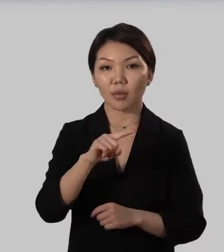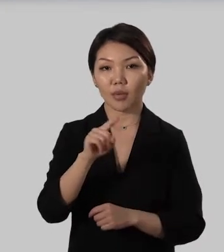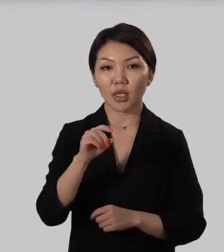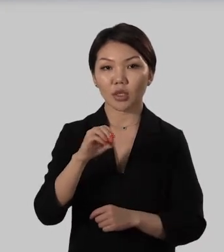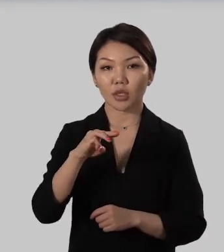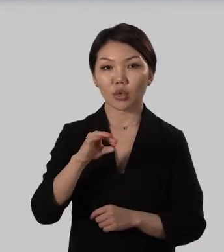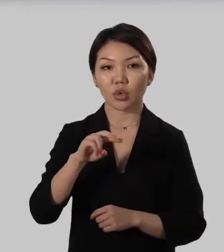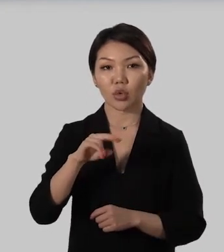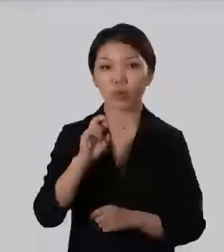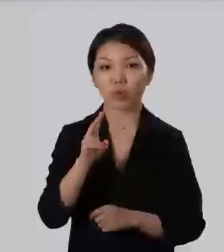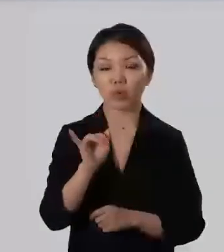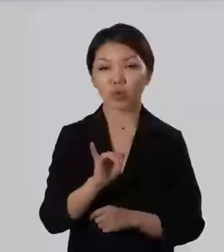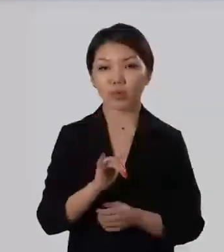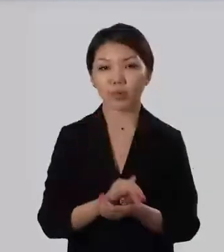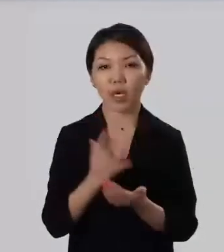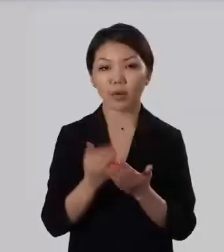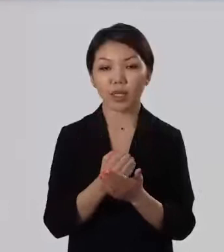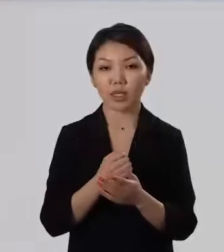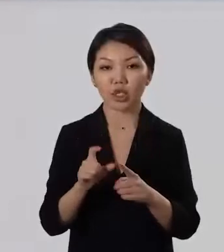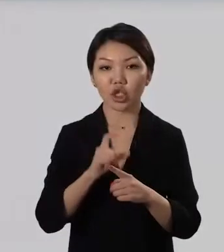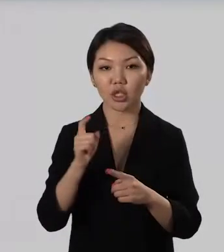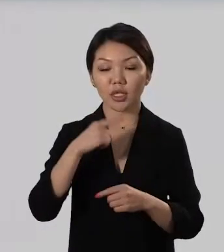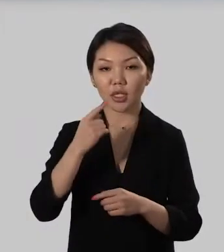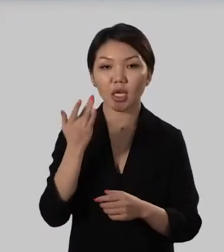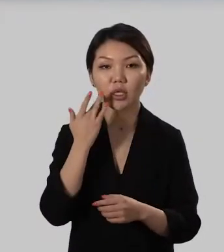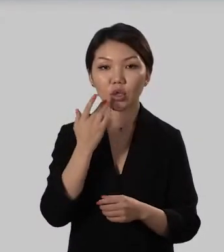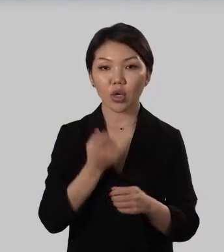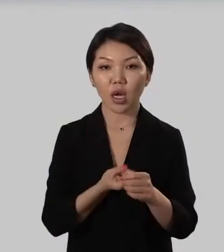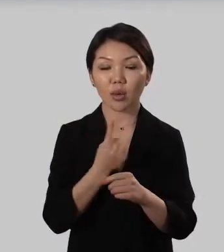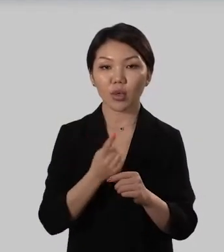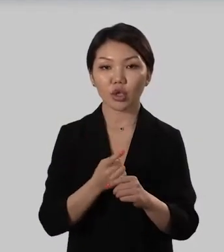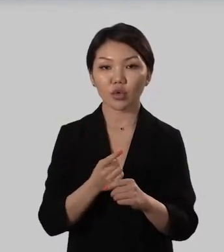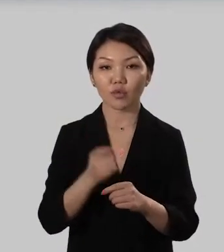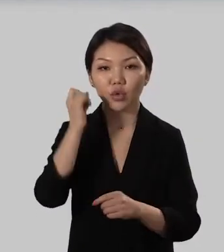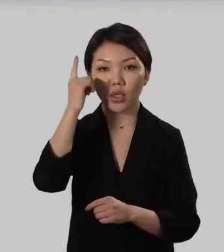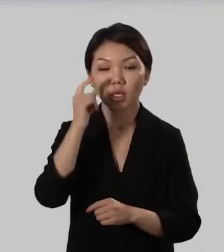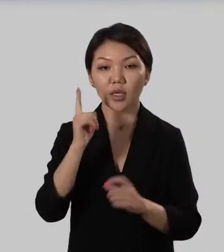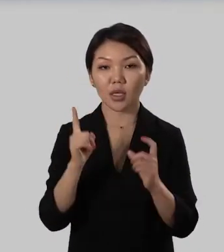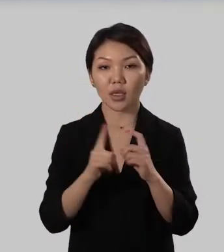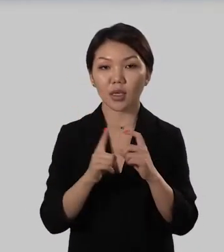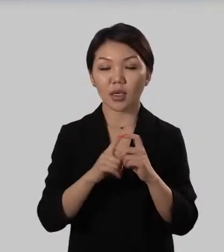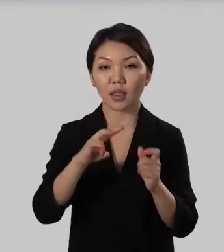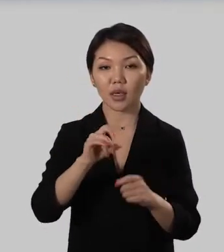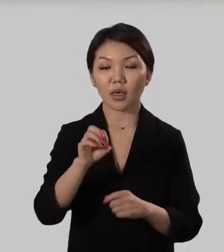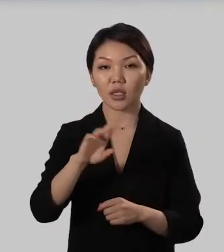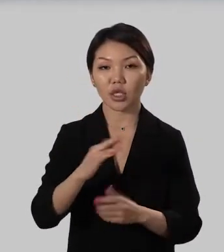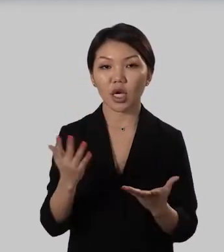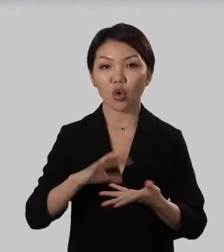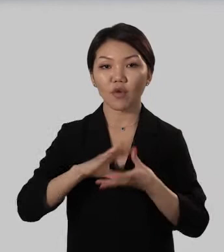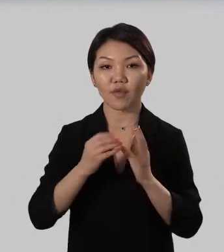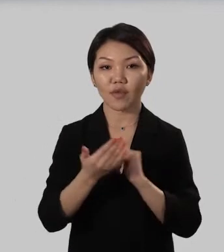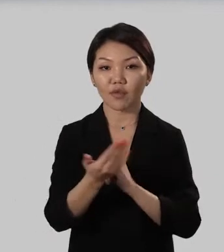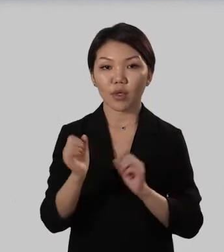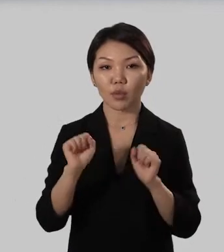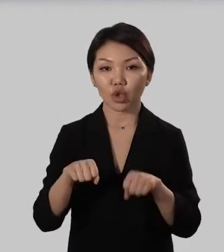определите части речи от которых образованы отгаданное наречия какой вывод вы